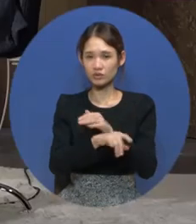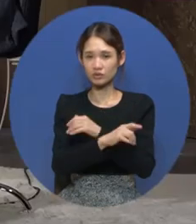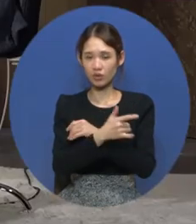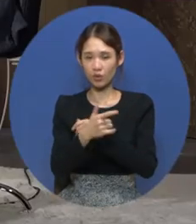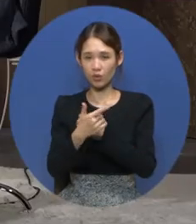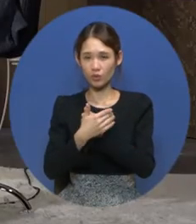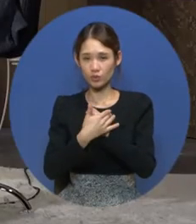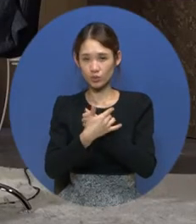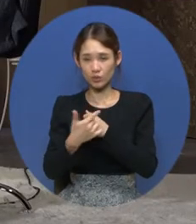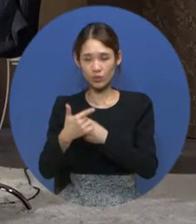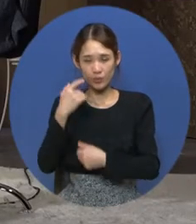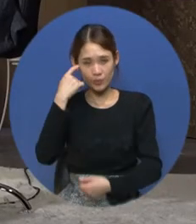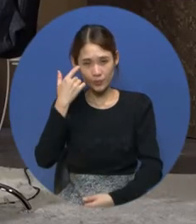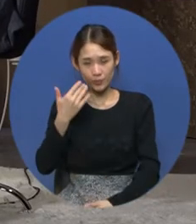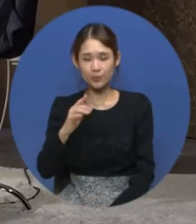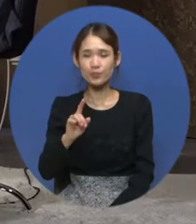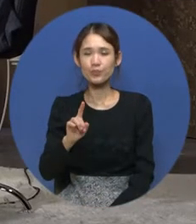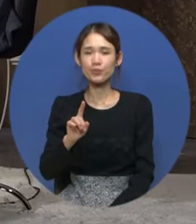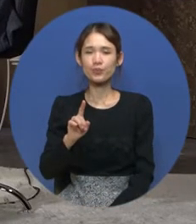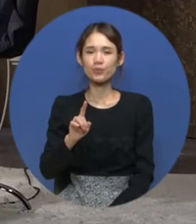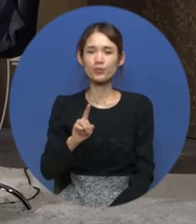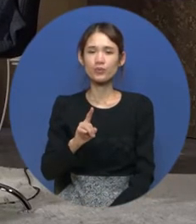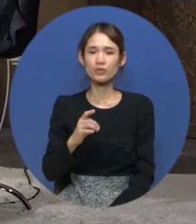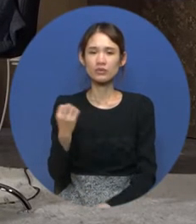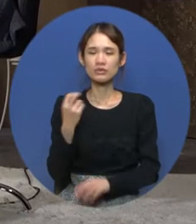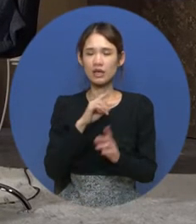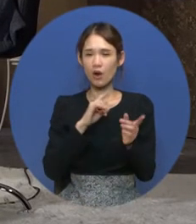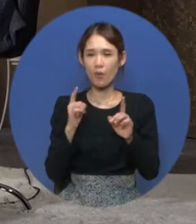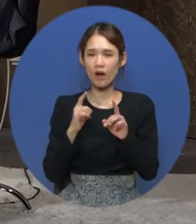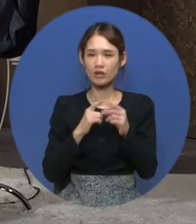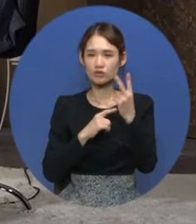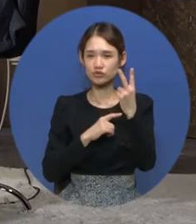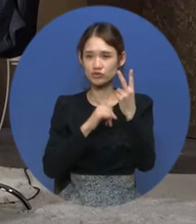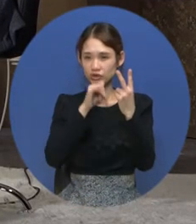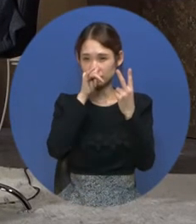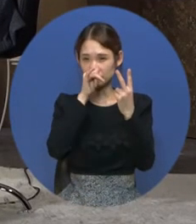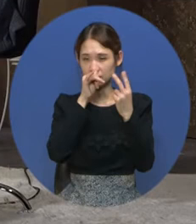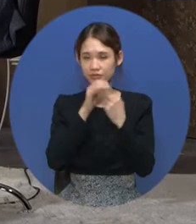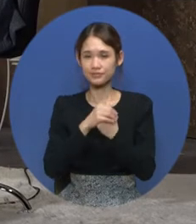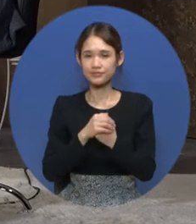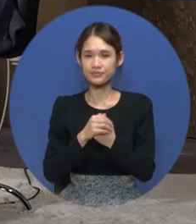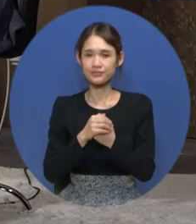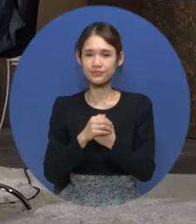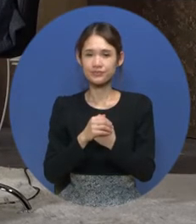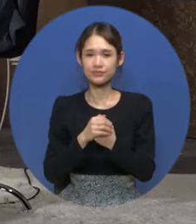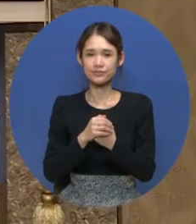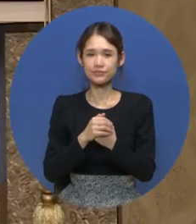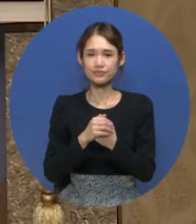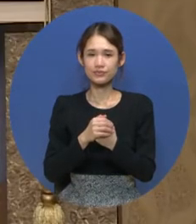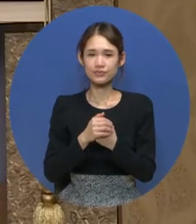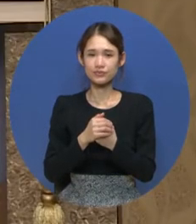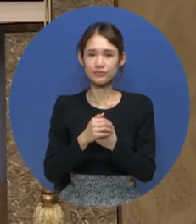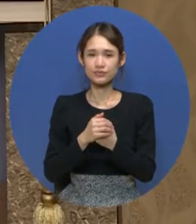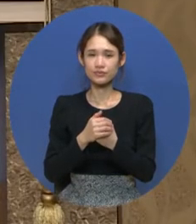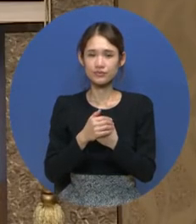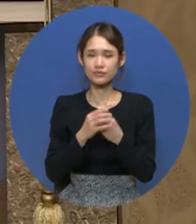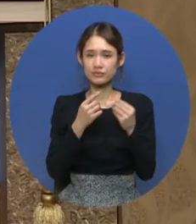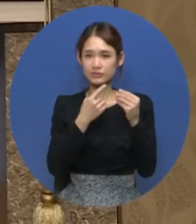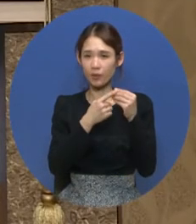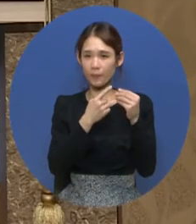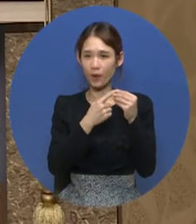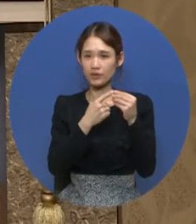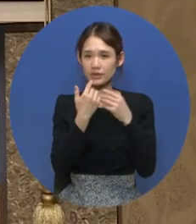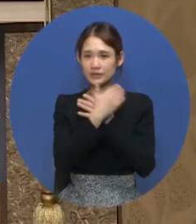계신지 궁금합니다 그저 로 우리가 크게 뜬 두 가지로 생각을 해볼 수 있는 것이요 그 이제 신체적인